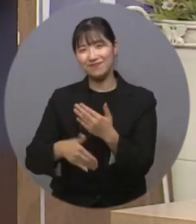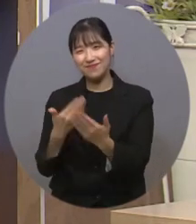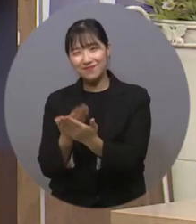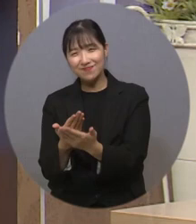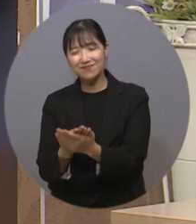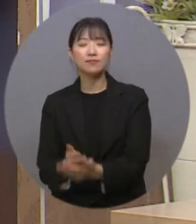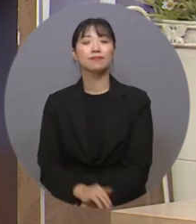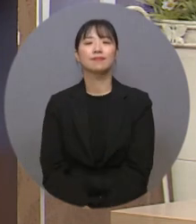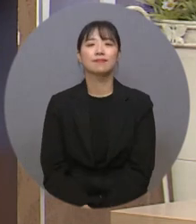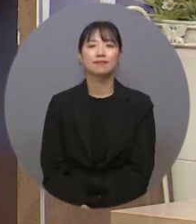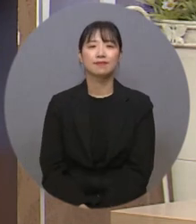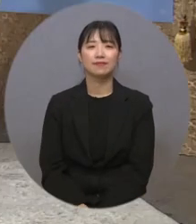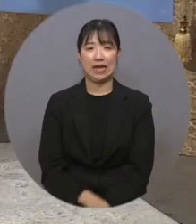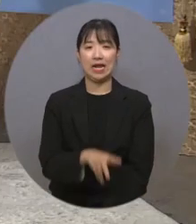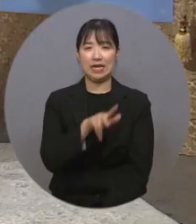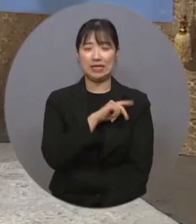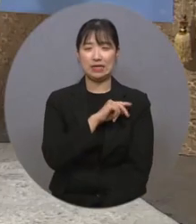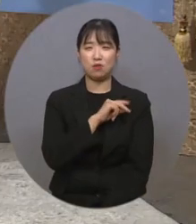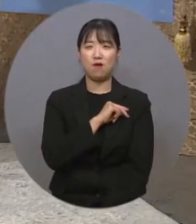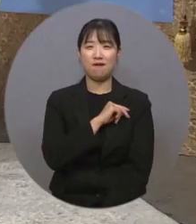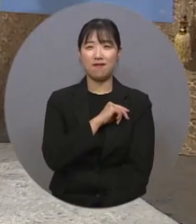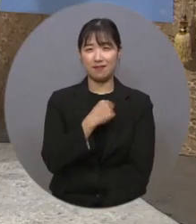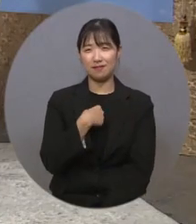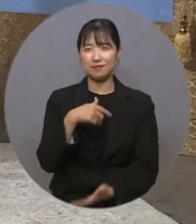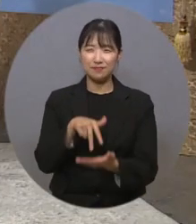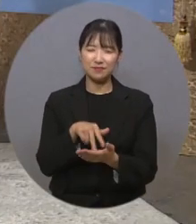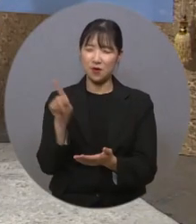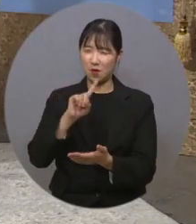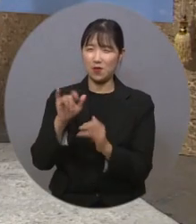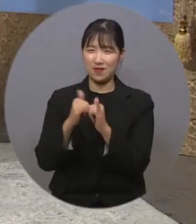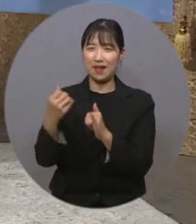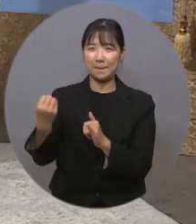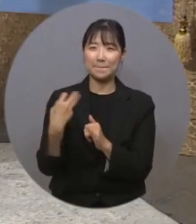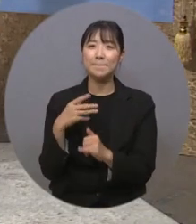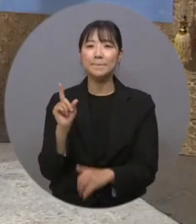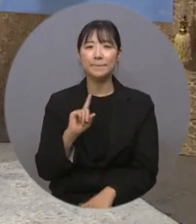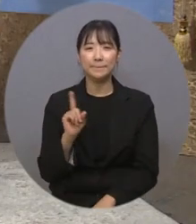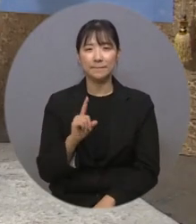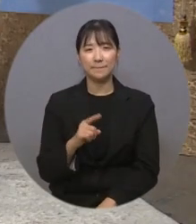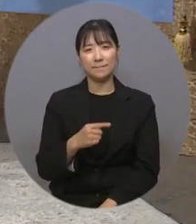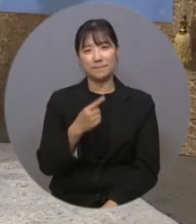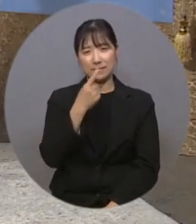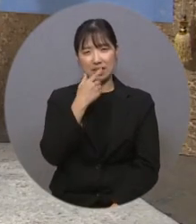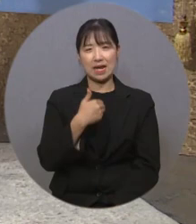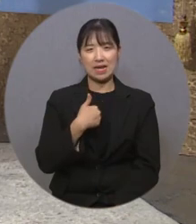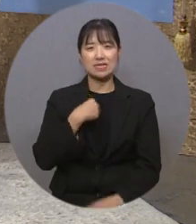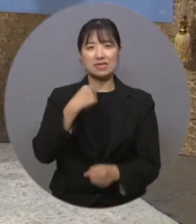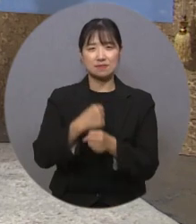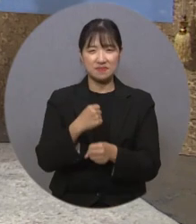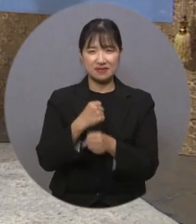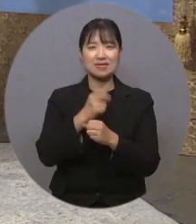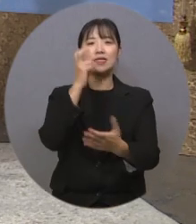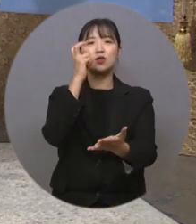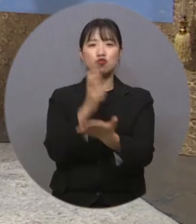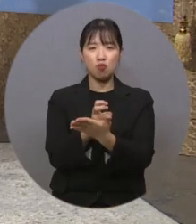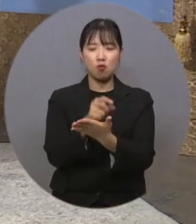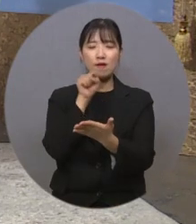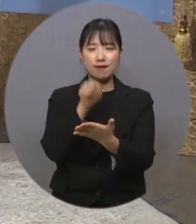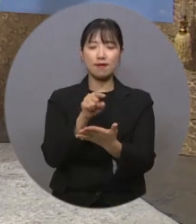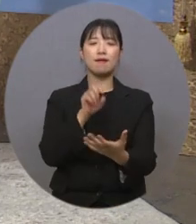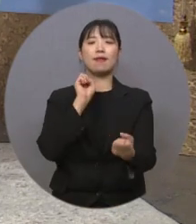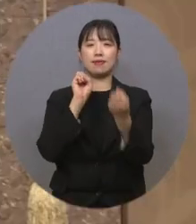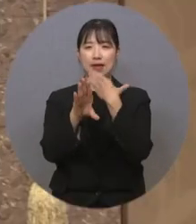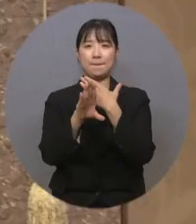네, 의원은요. 예. 어떤 분이 이렇게 말하거든요. 자신이 만든 조례로서 답을 해야